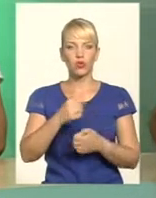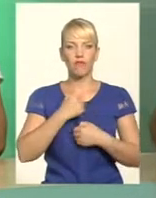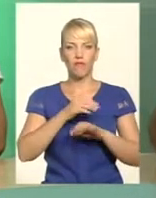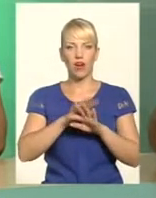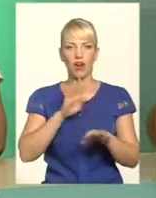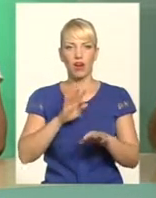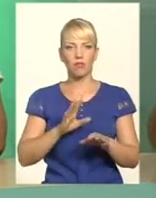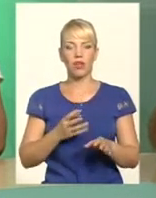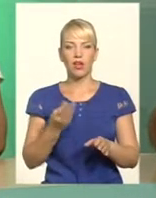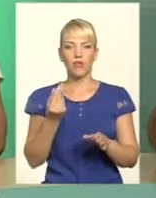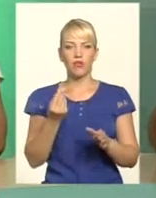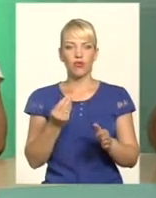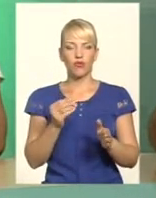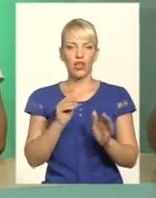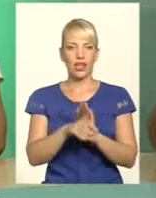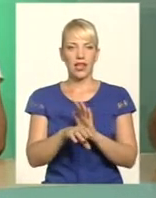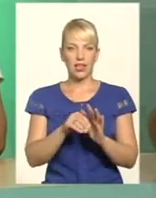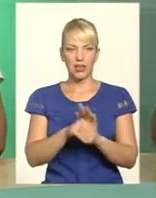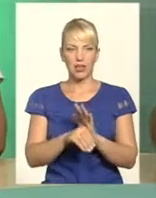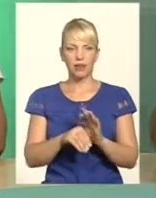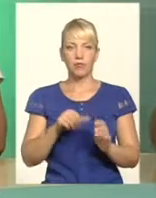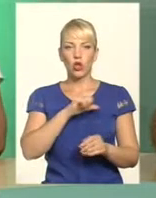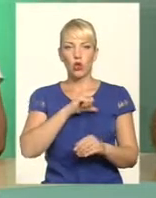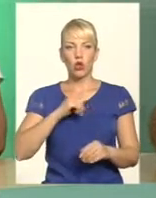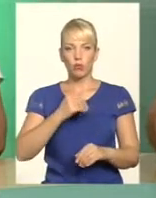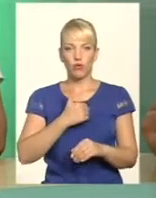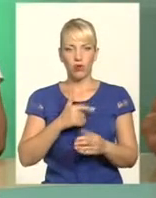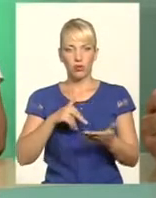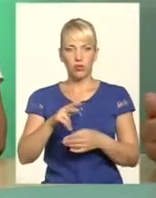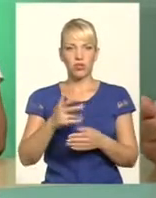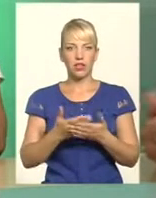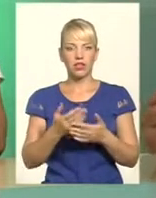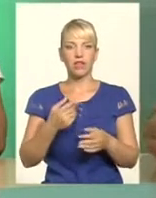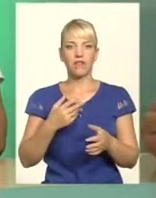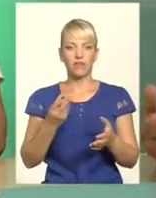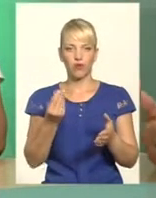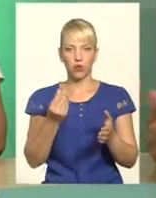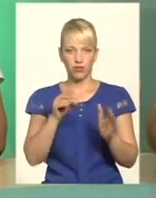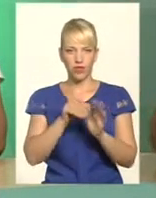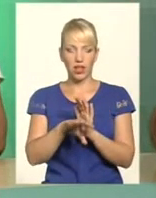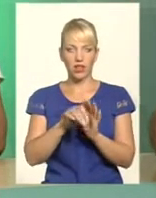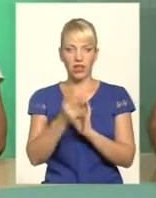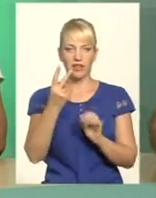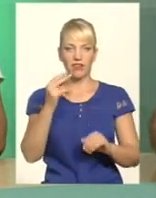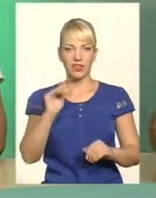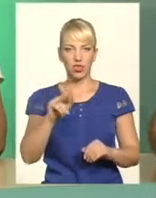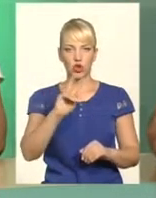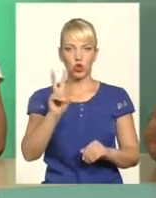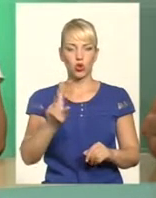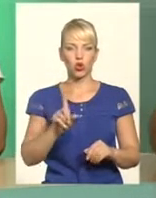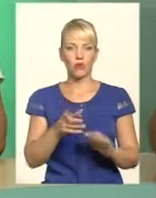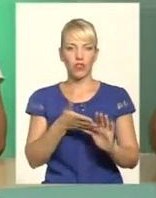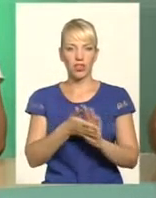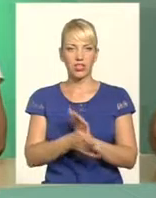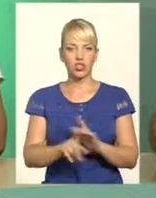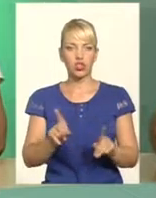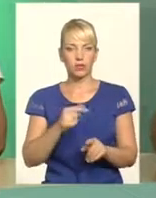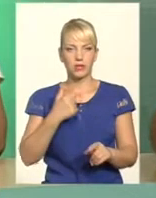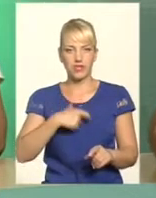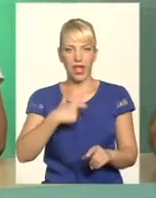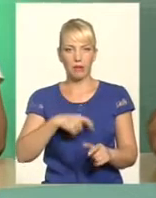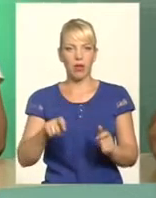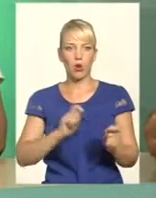свою амуніцію, він йде добровольцем людина і вкладає свою амуніцію біля 2000 доларів. Це та людина затрачає, щоб себе одіти. В нашому підрозділі,